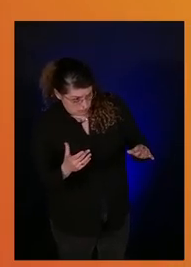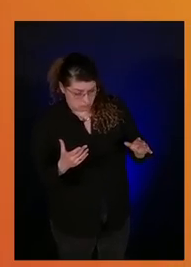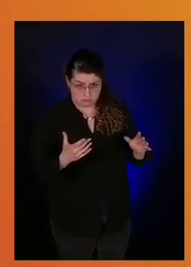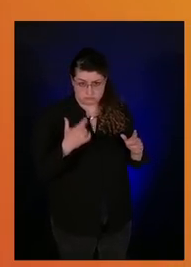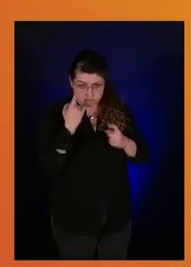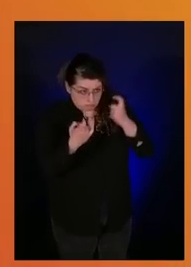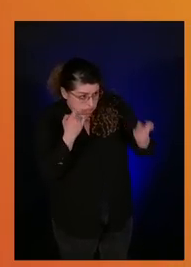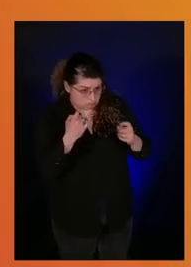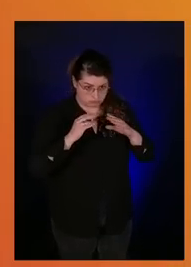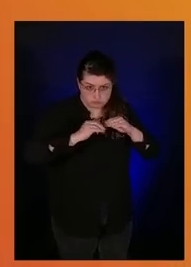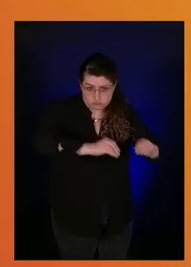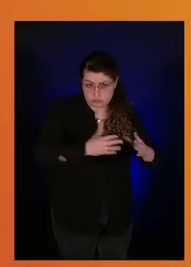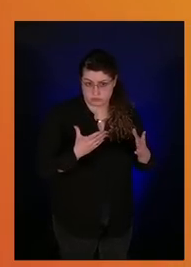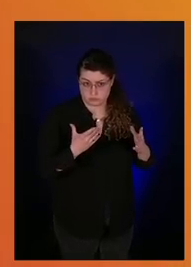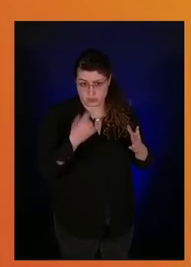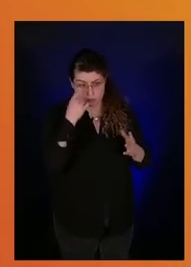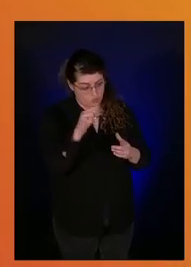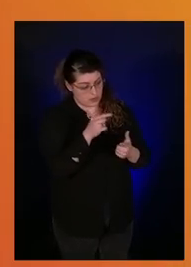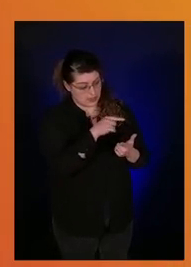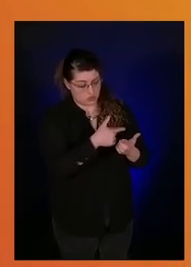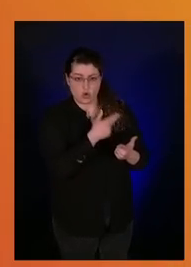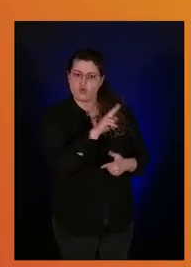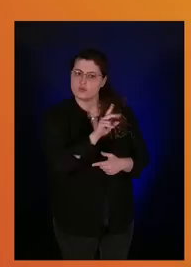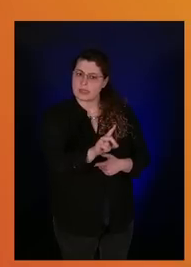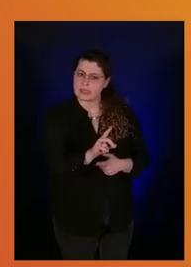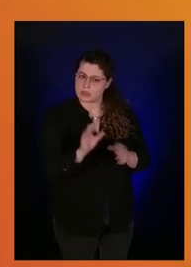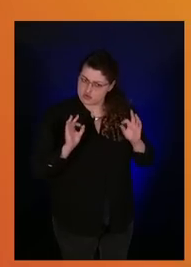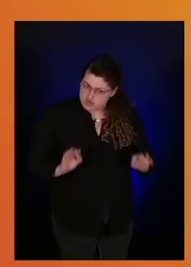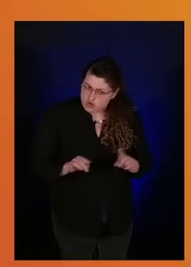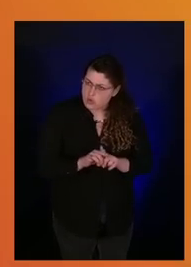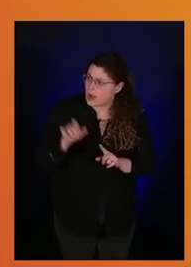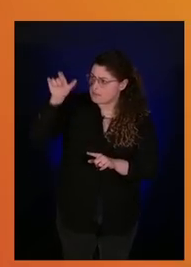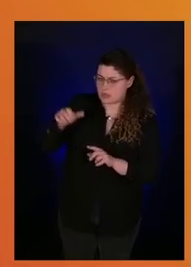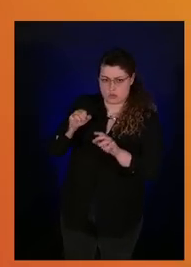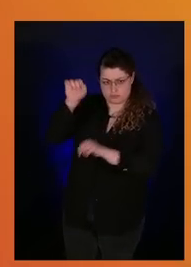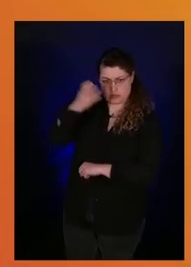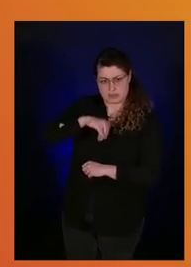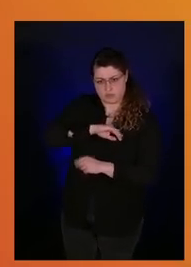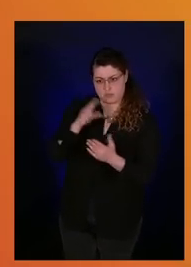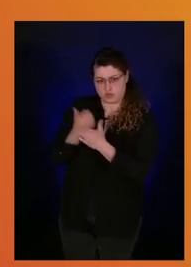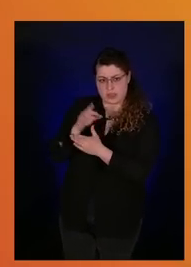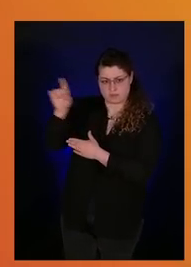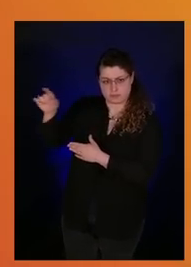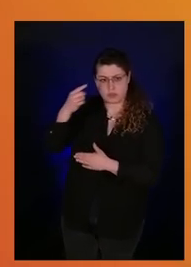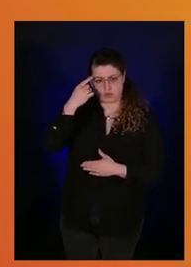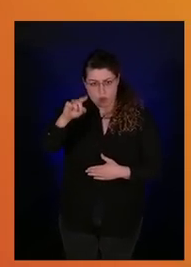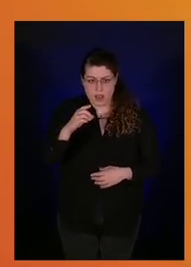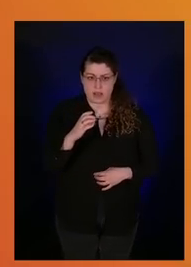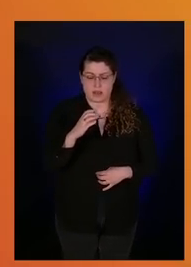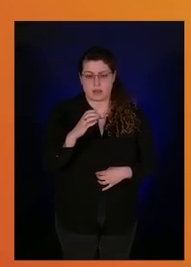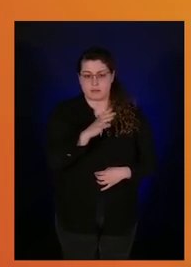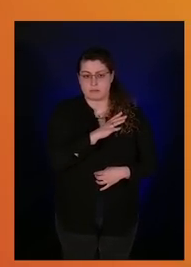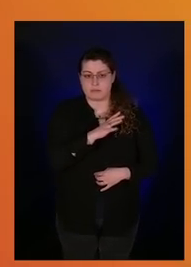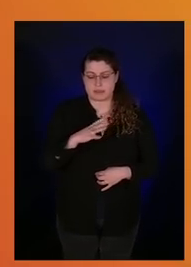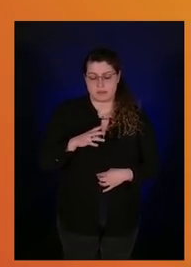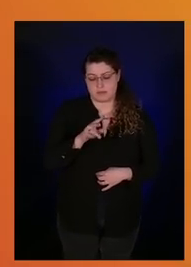précises, concrètes, aux deux unions départementales. Il me semble même que la camarade du bureau confédéral qui est en charge de ce dossier, c'est Céline Verzelletti, me semble-t-il.